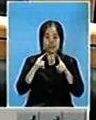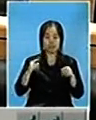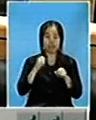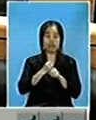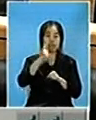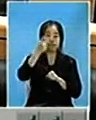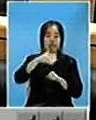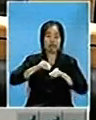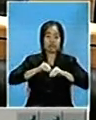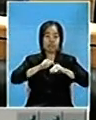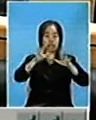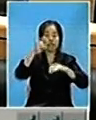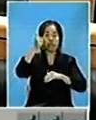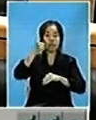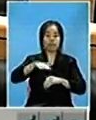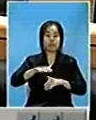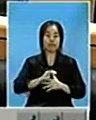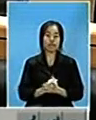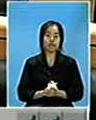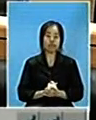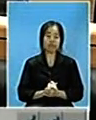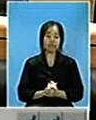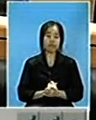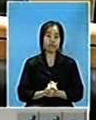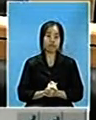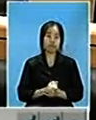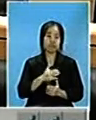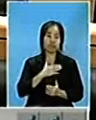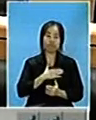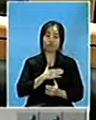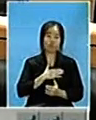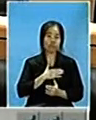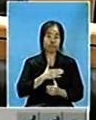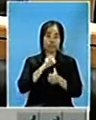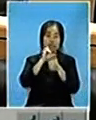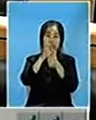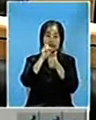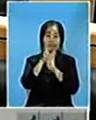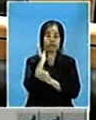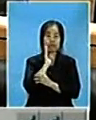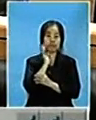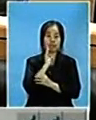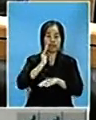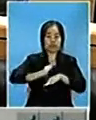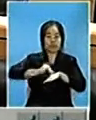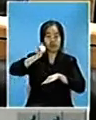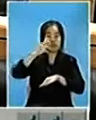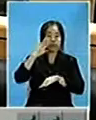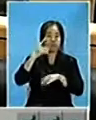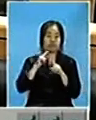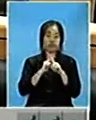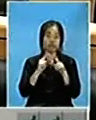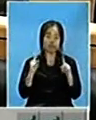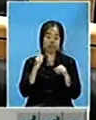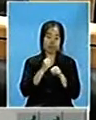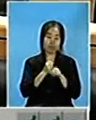ได้ผมไม่มีความสามารถที่จะแนะนำท่านนะครับว่าทำอย่างไรที่ร